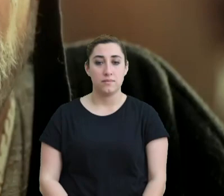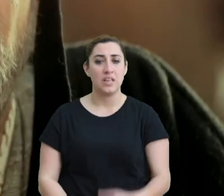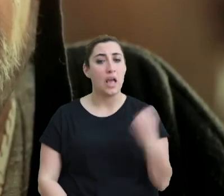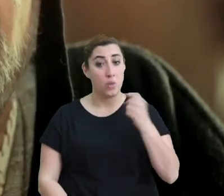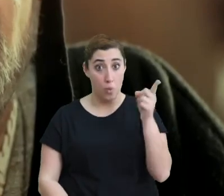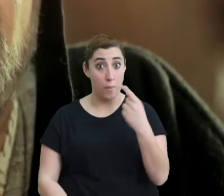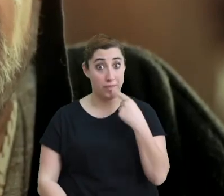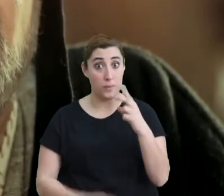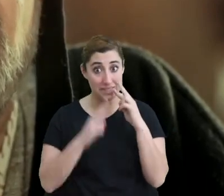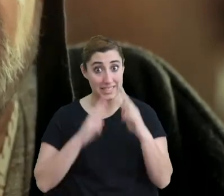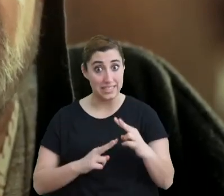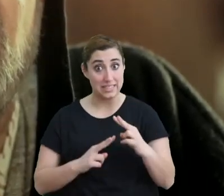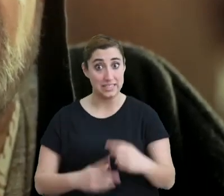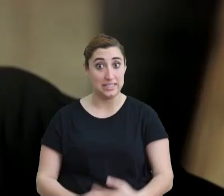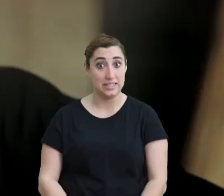Katil o dersin kesin.